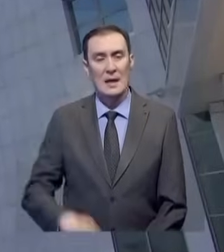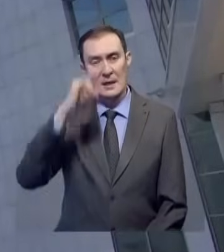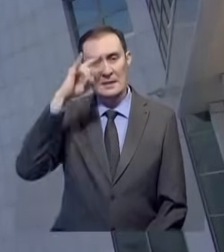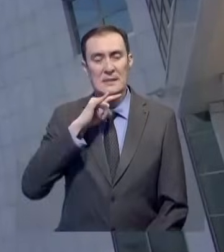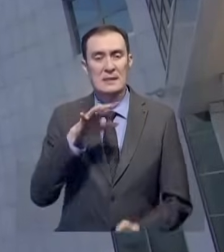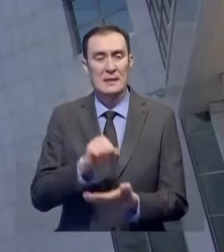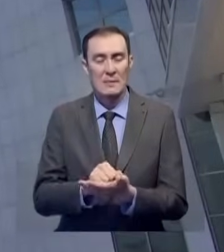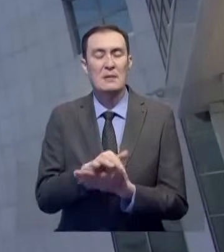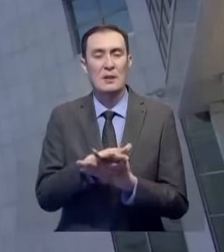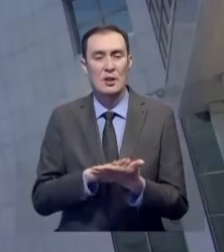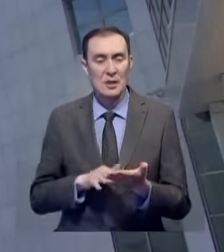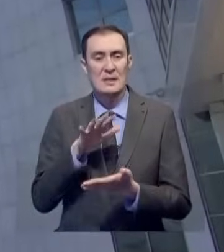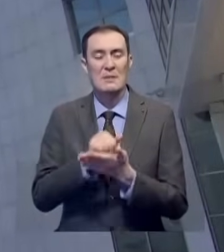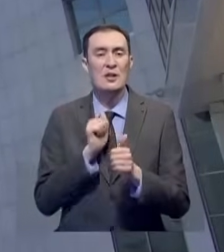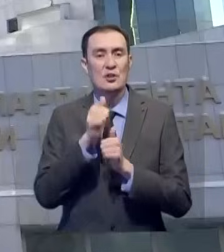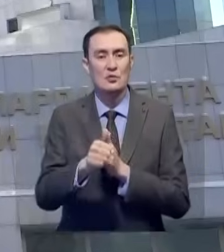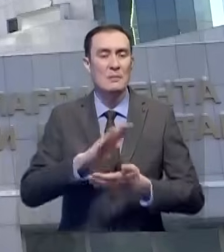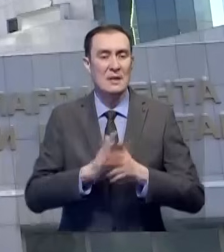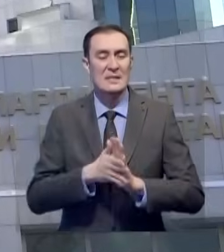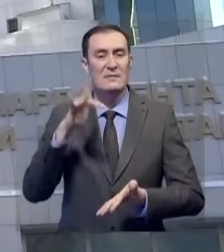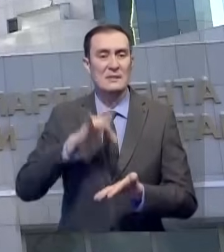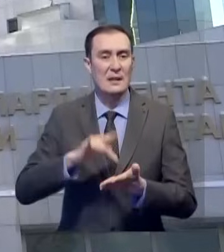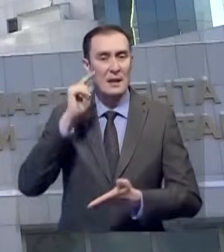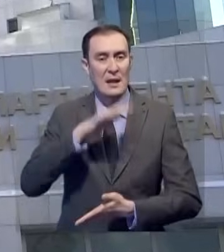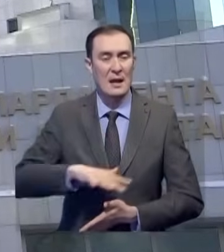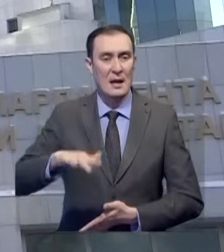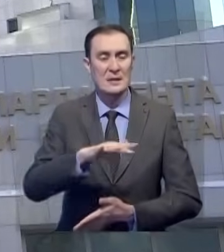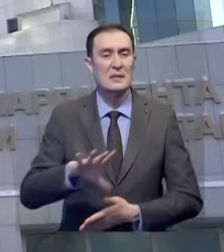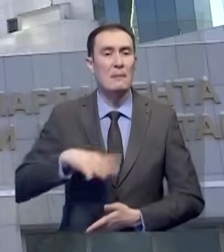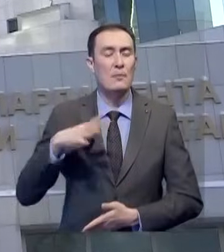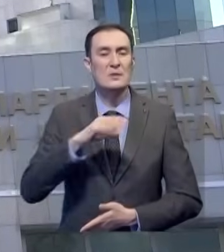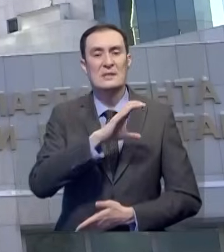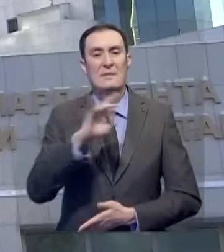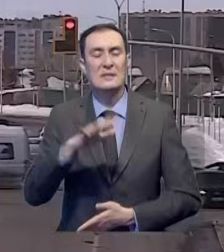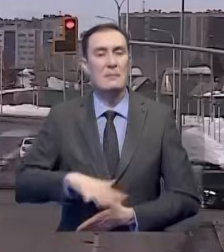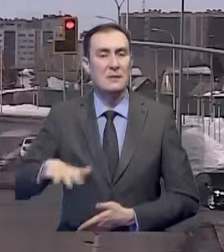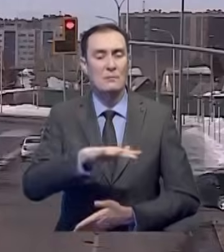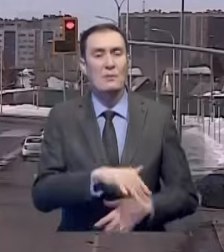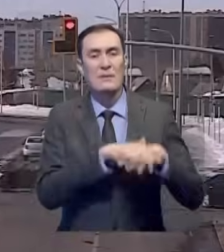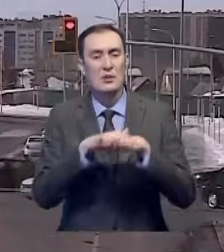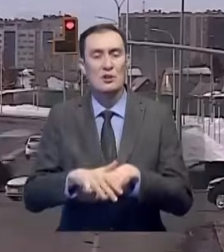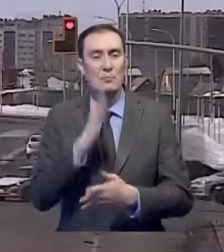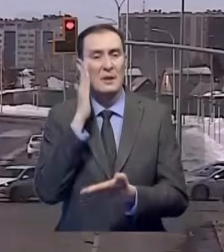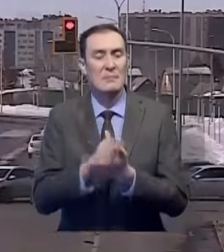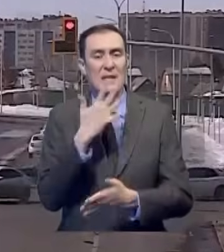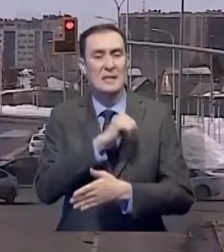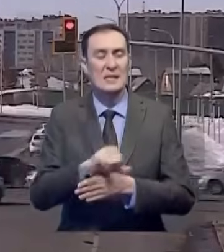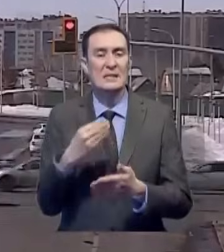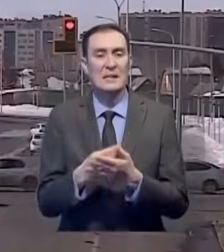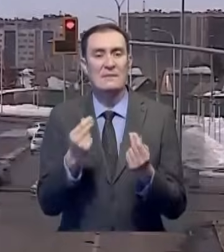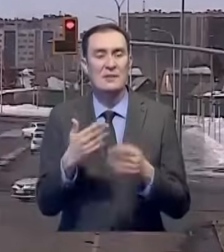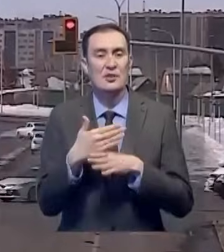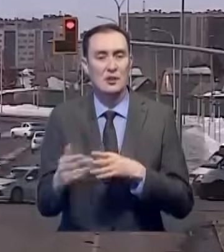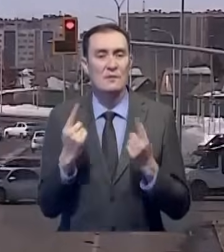Казахстан занимал и продолжает занимать лидирующую позицию в Центральноазиатском регионе и на постсоветском пространстве. По привлечению прямых иностранных инвестиций доля нашей